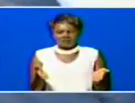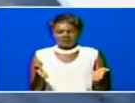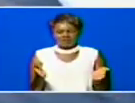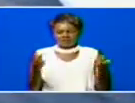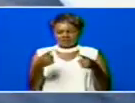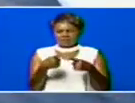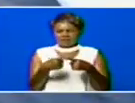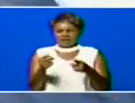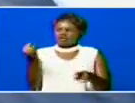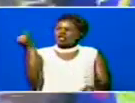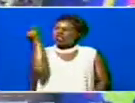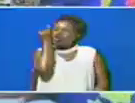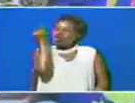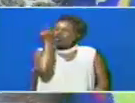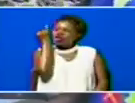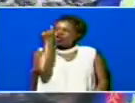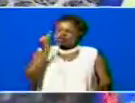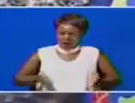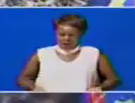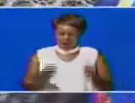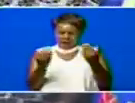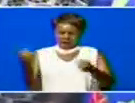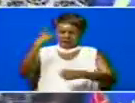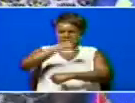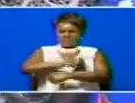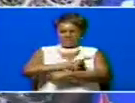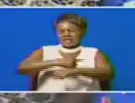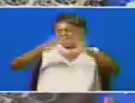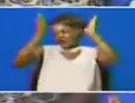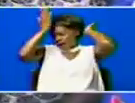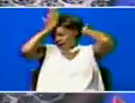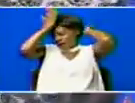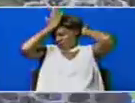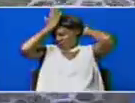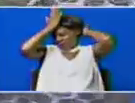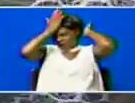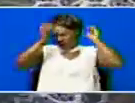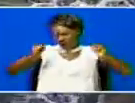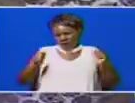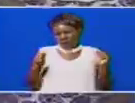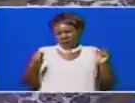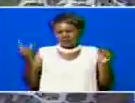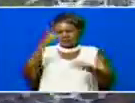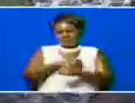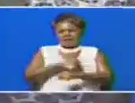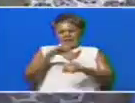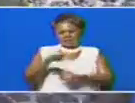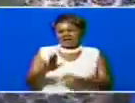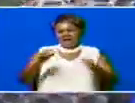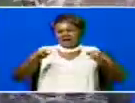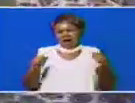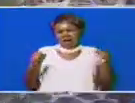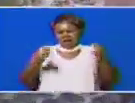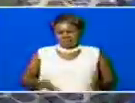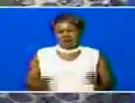Hata hivyo Joshua alisherekea siku yake ya kuzaliwa huko Kakamega. Happy birthday to you. Thank